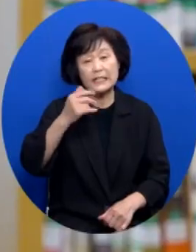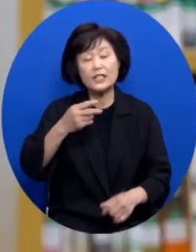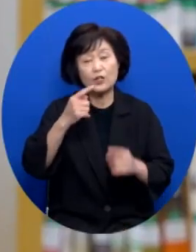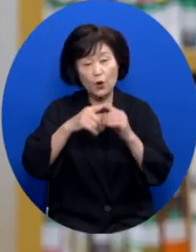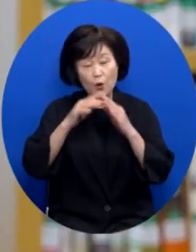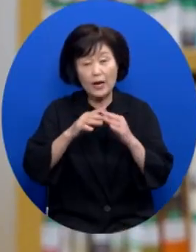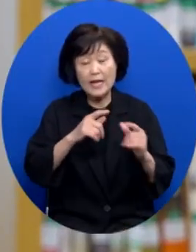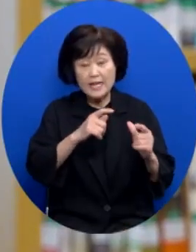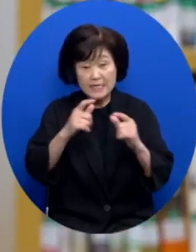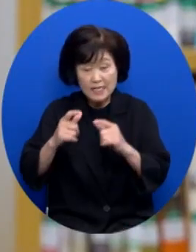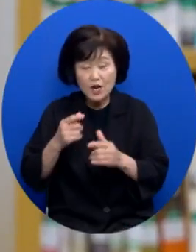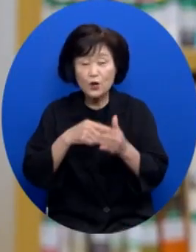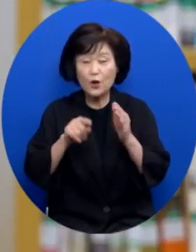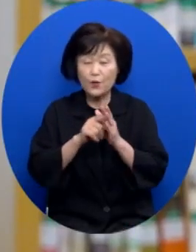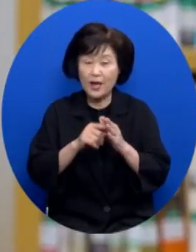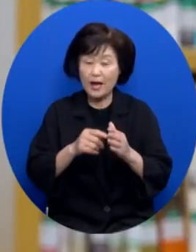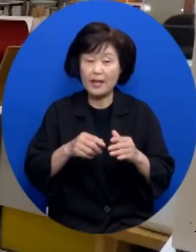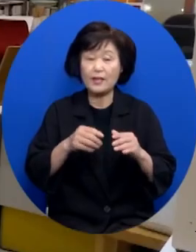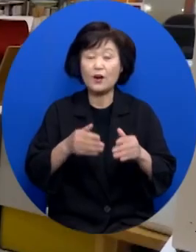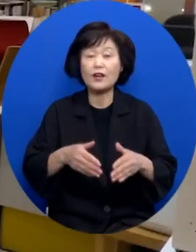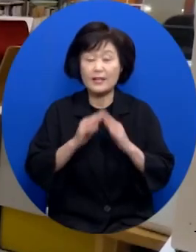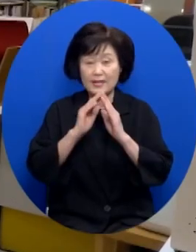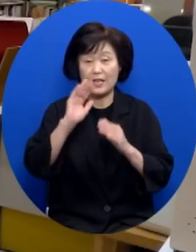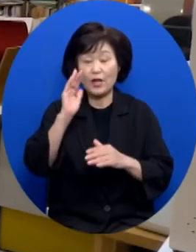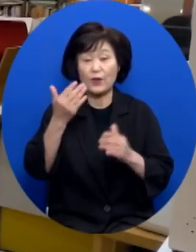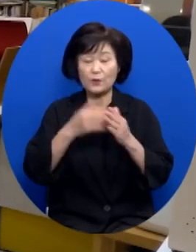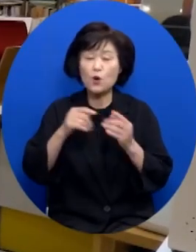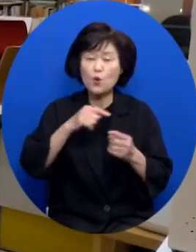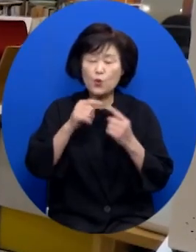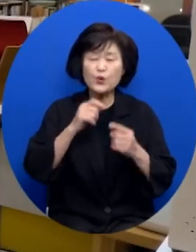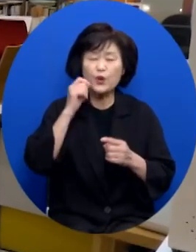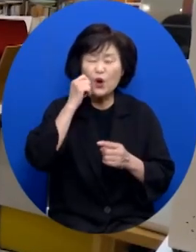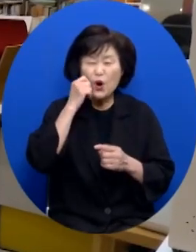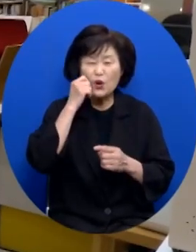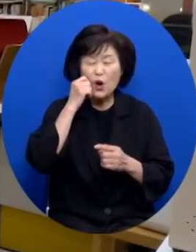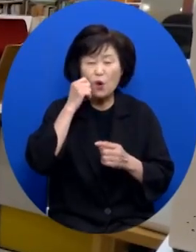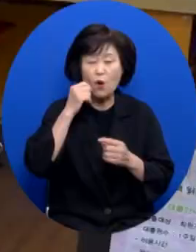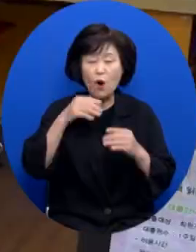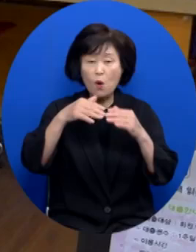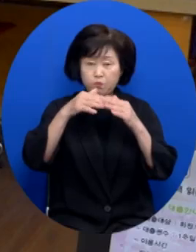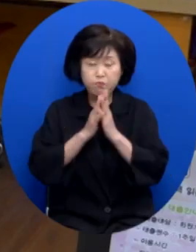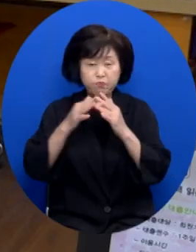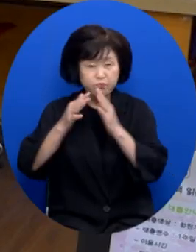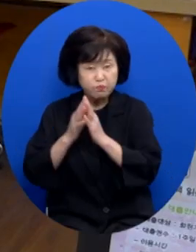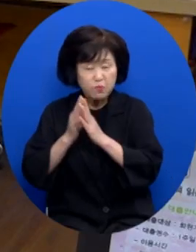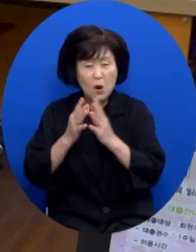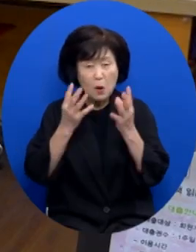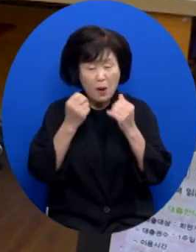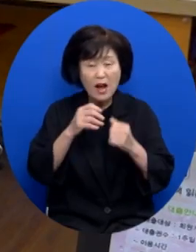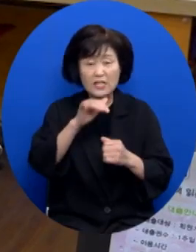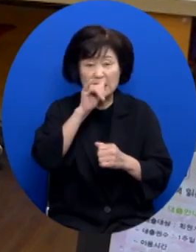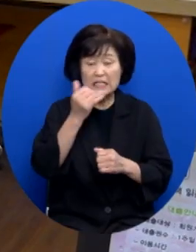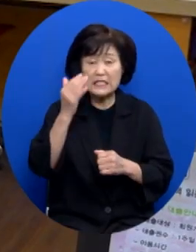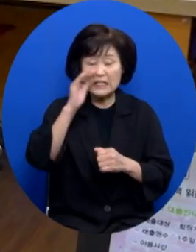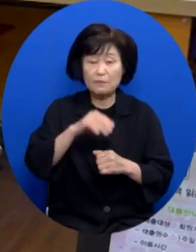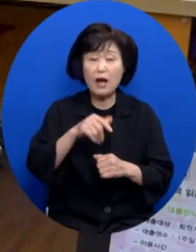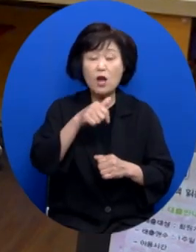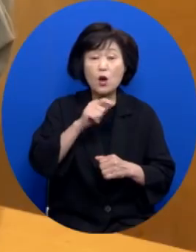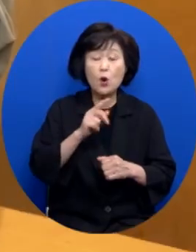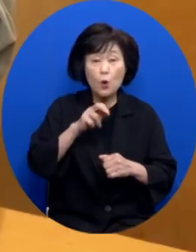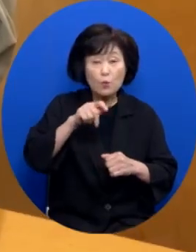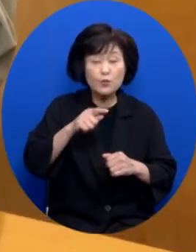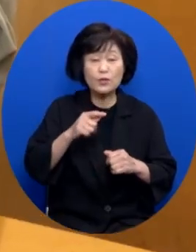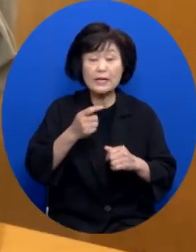위해 설립했습니다. 운영이 어려워 문을 닫는 작은 도서관의 비율이 매년 증가하고 있지만, 곰솔나무